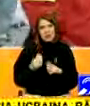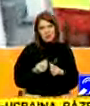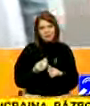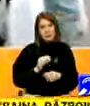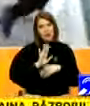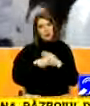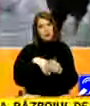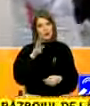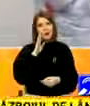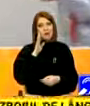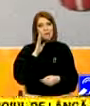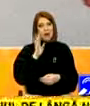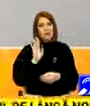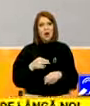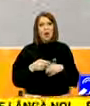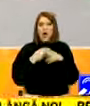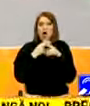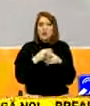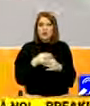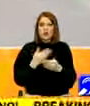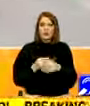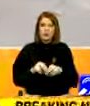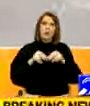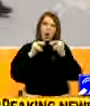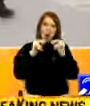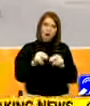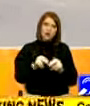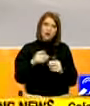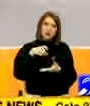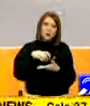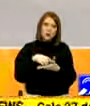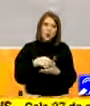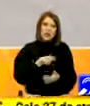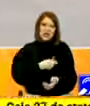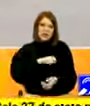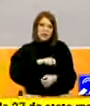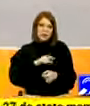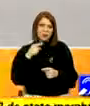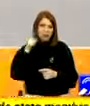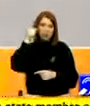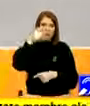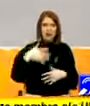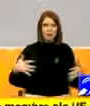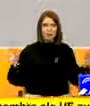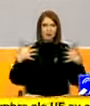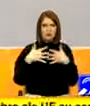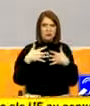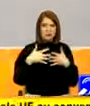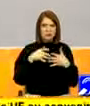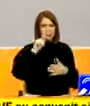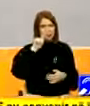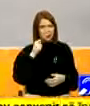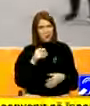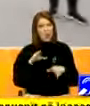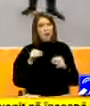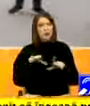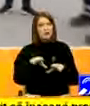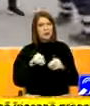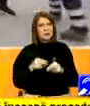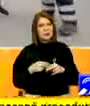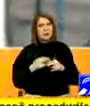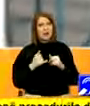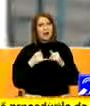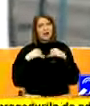Apoi mamele au parte de tot sprijinul pentru a ajunge într-un loc sigur departe de războiul din țara lor. Multe primesc aceste daruri